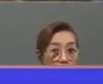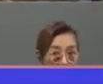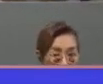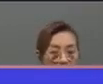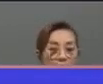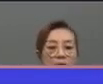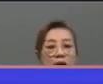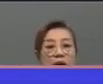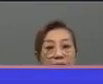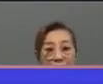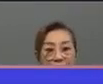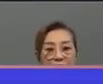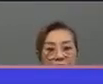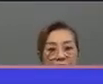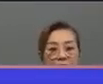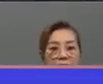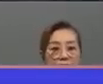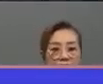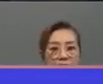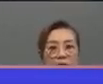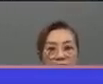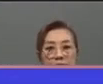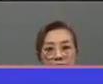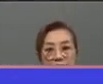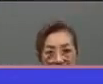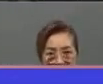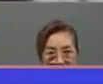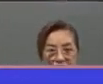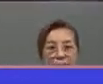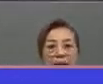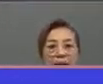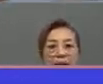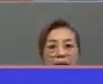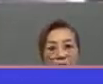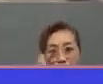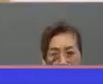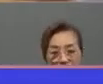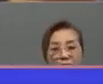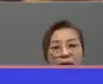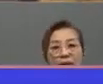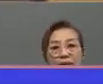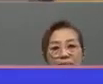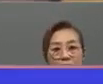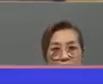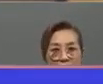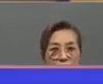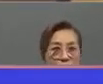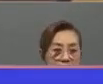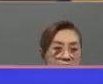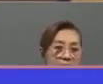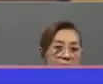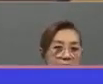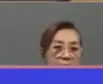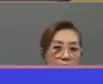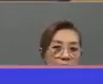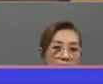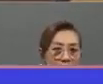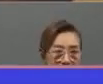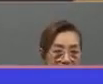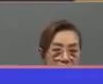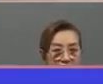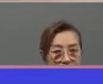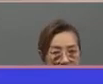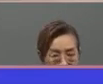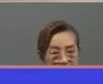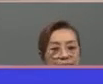ตำแหน่งที่ใช้คุณวุฒิระดับปวชจะมีเงินเดือนไม่น้อยกว่า11,000บาทภายในระยะเวลา 2ปีซึ่งวันนี้เนี่ยคือ